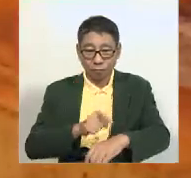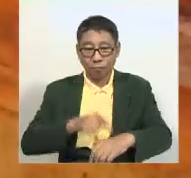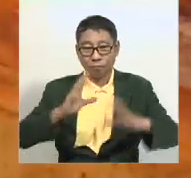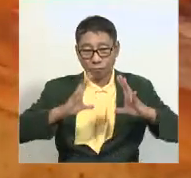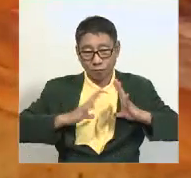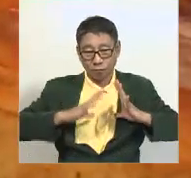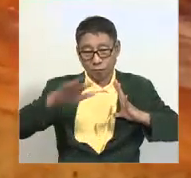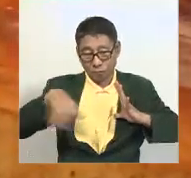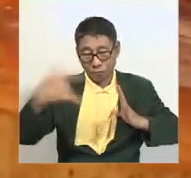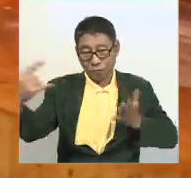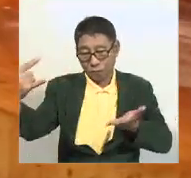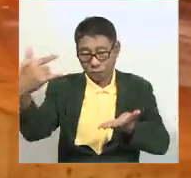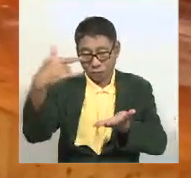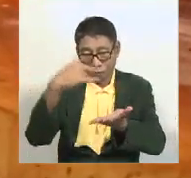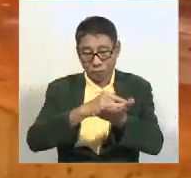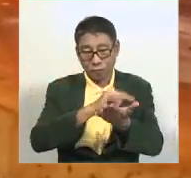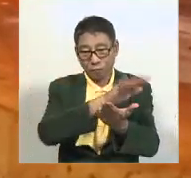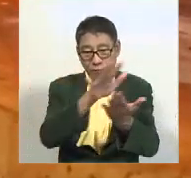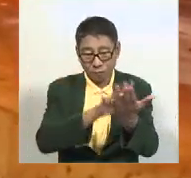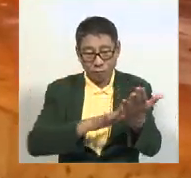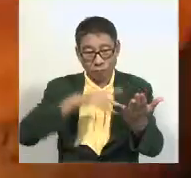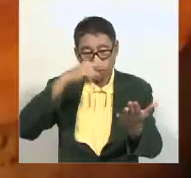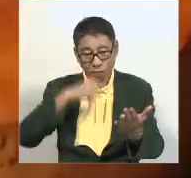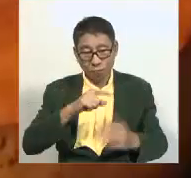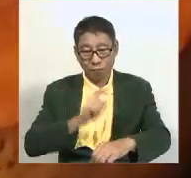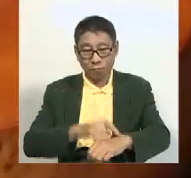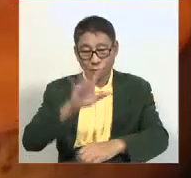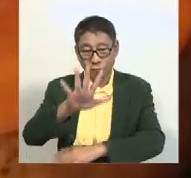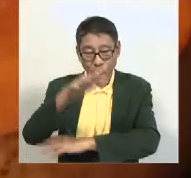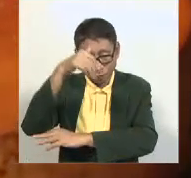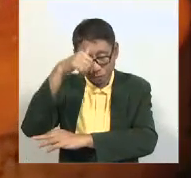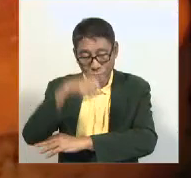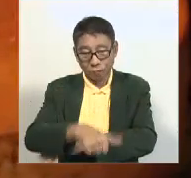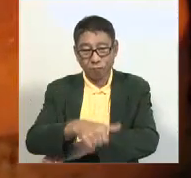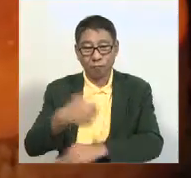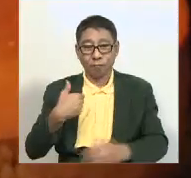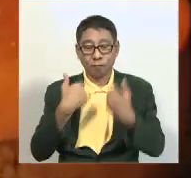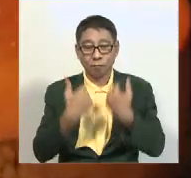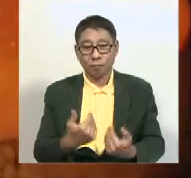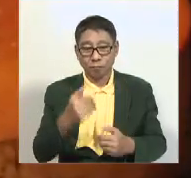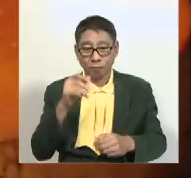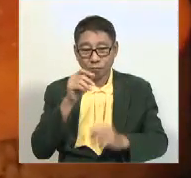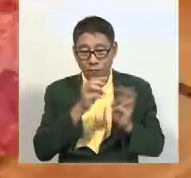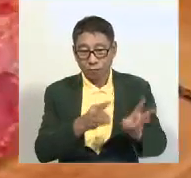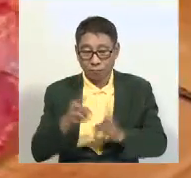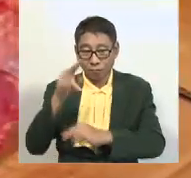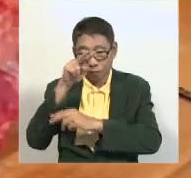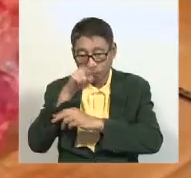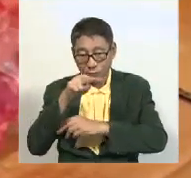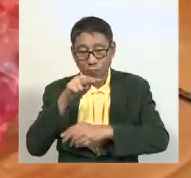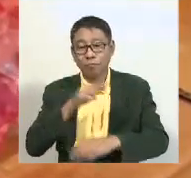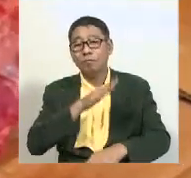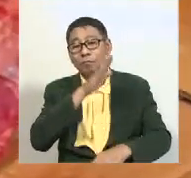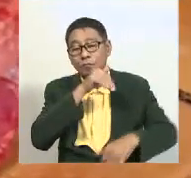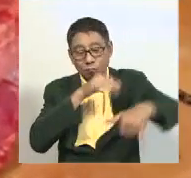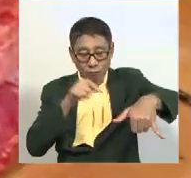พักก่อนที่จะกลับเข้าฟาร์มของตัวเองอย่างน้อยเป็นเวลา5วันมาดูวิธีสังเกตอาการสุกรกันด้ว